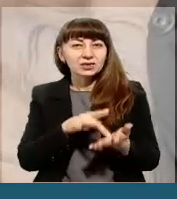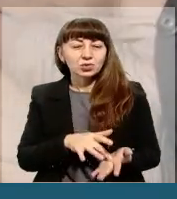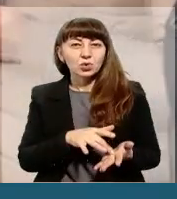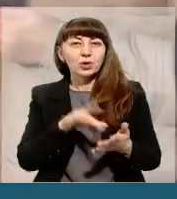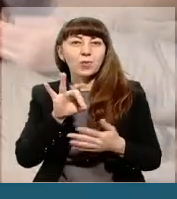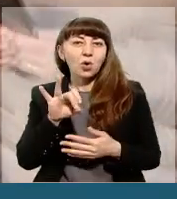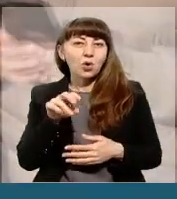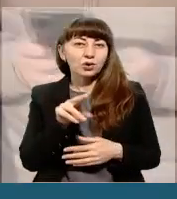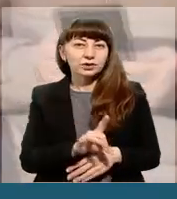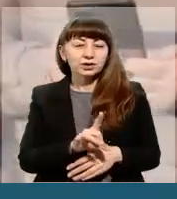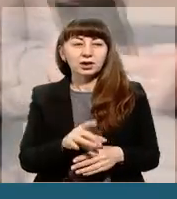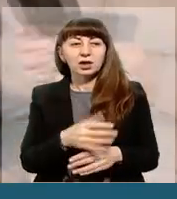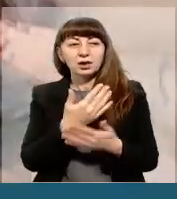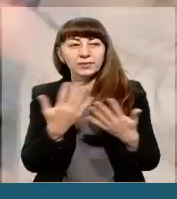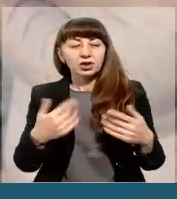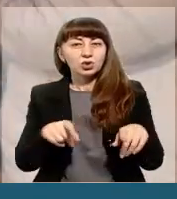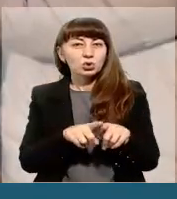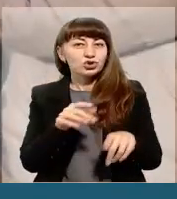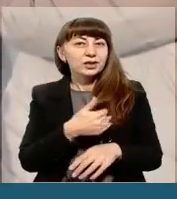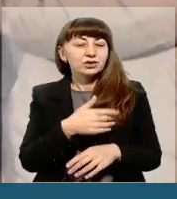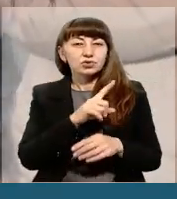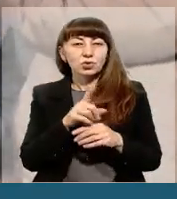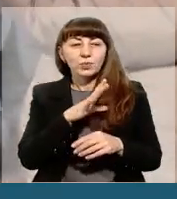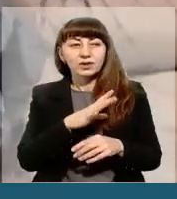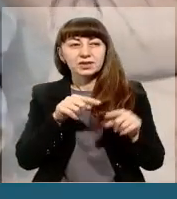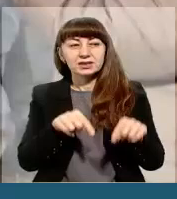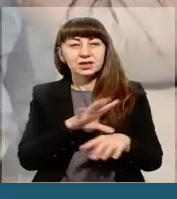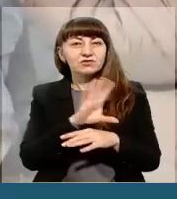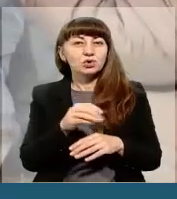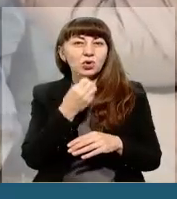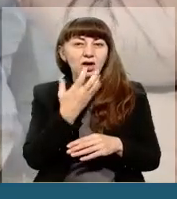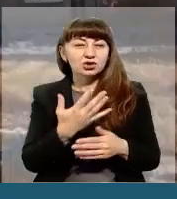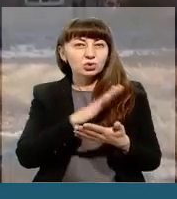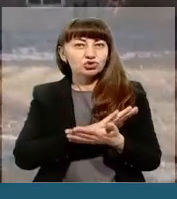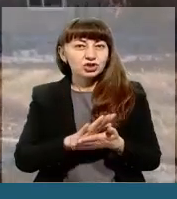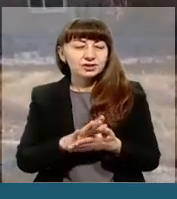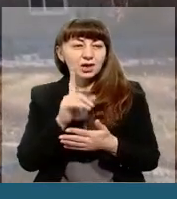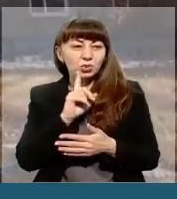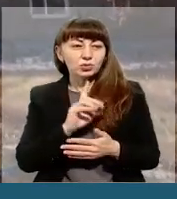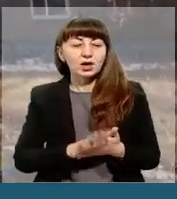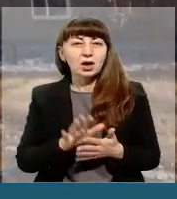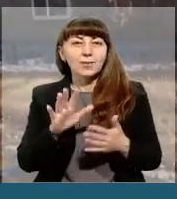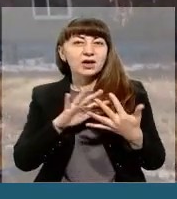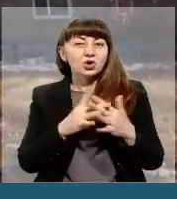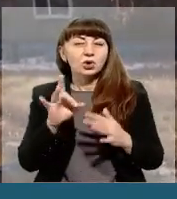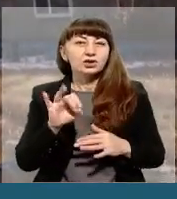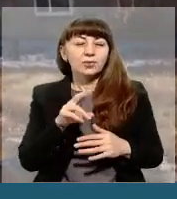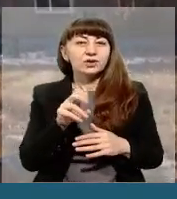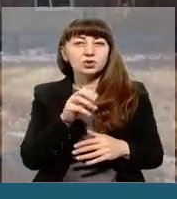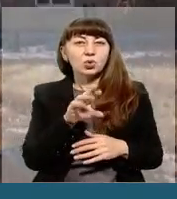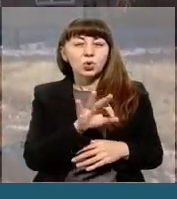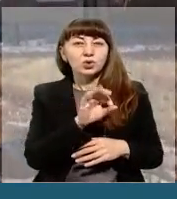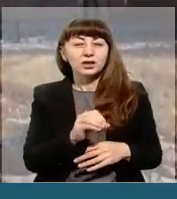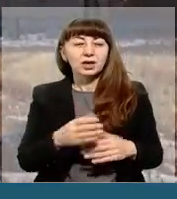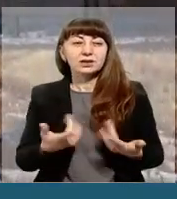турпоходы. Поэтому, конечно, мы тоже хотим, чтобы у нас было все здесь хорошо, чисто, уютно. В селе Октябрьское, где сегодня проводят